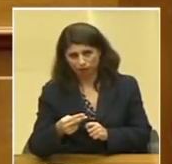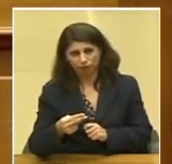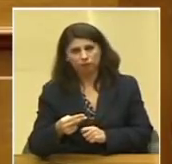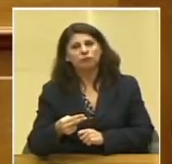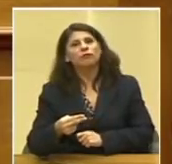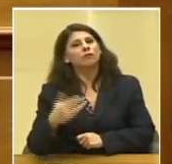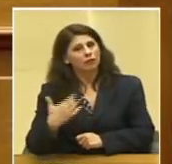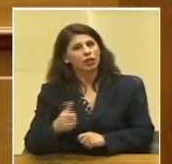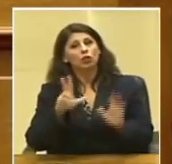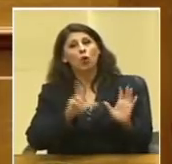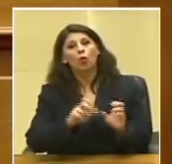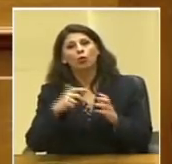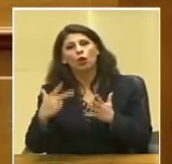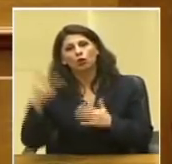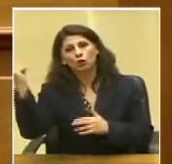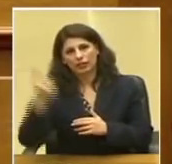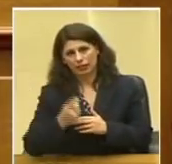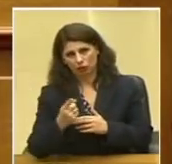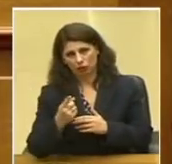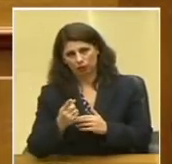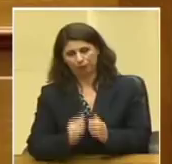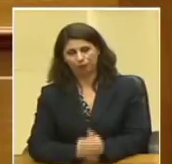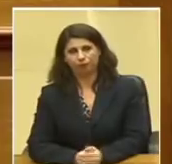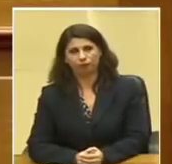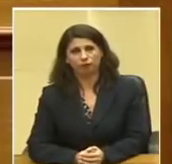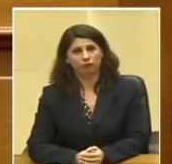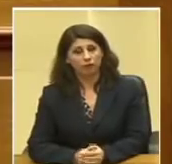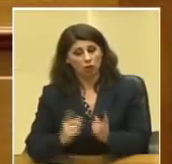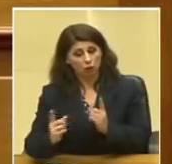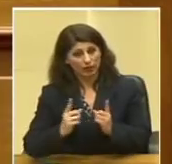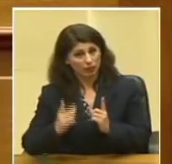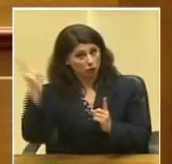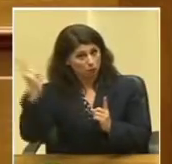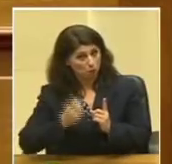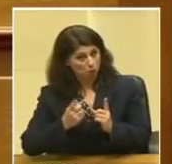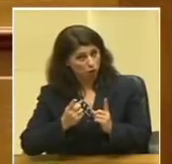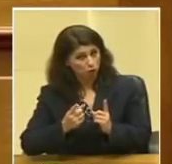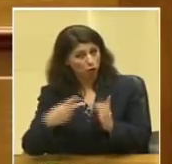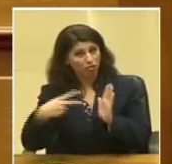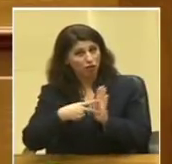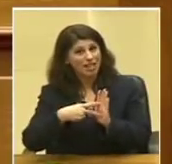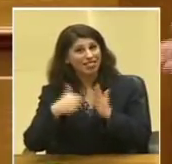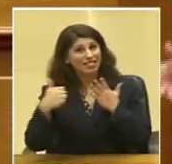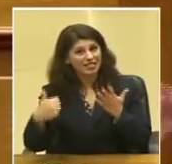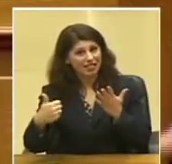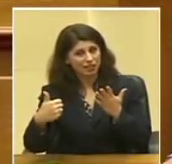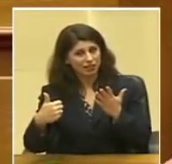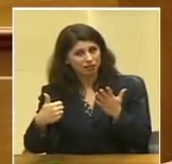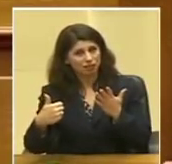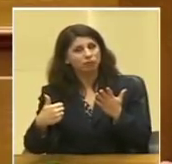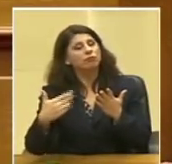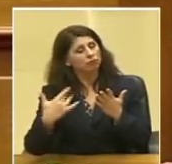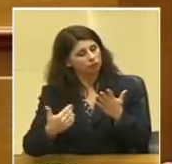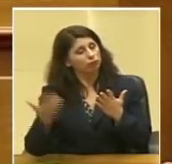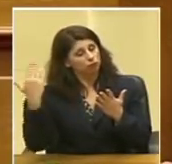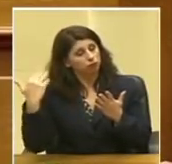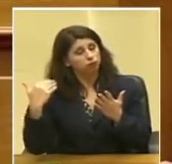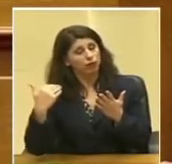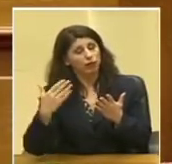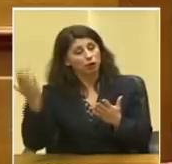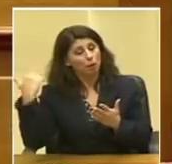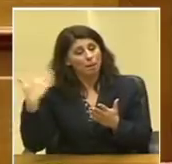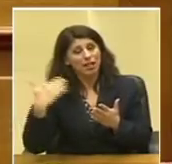ανήλθε στο 88%. Ενώ το αντίστοιχο ποσοστό το 2006, οπότε και ίσχυε ακόμα το παλαιό σύστημα των